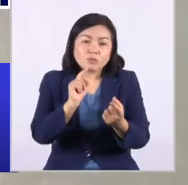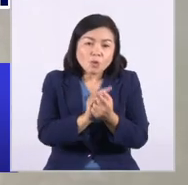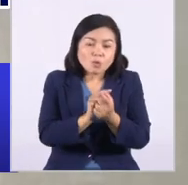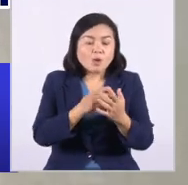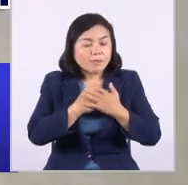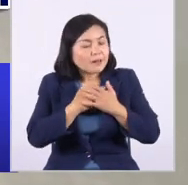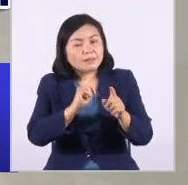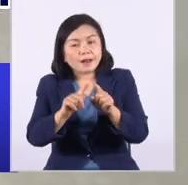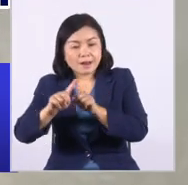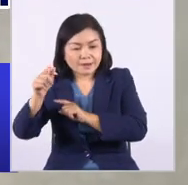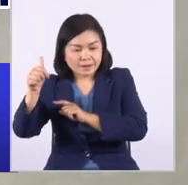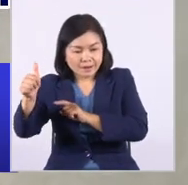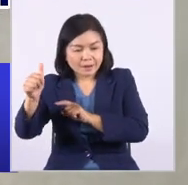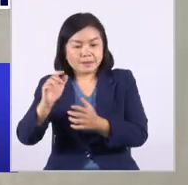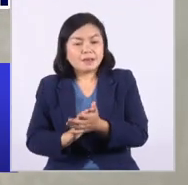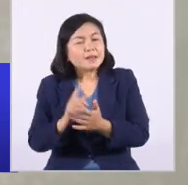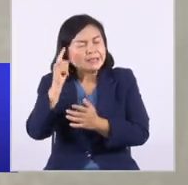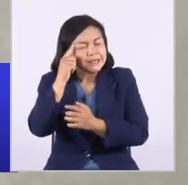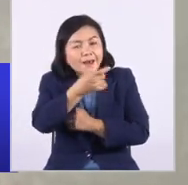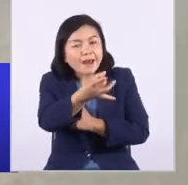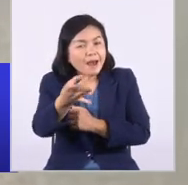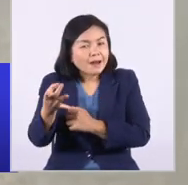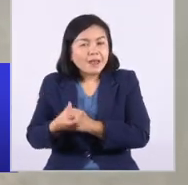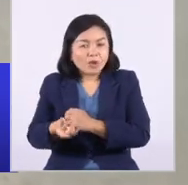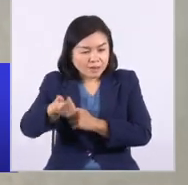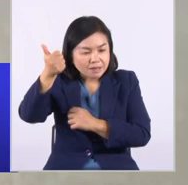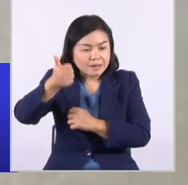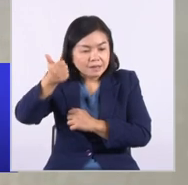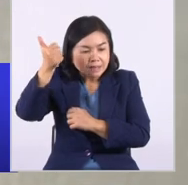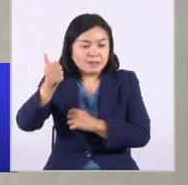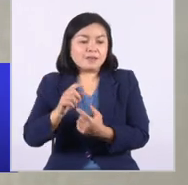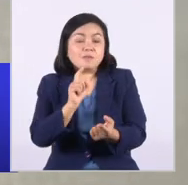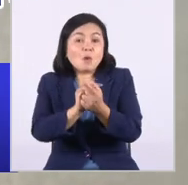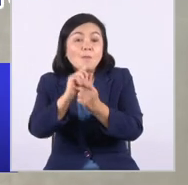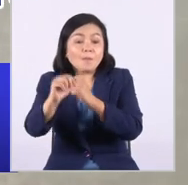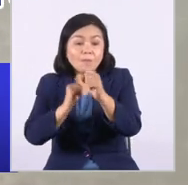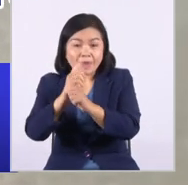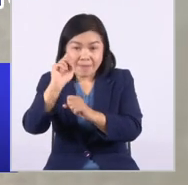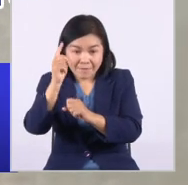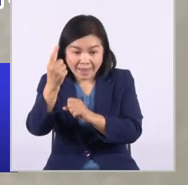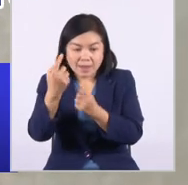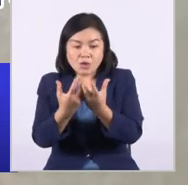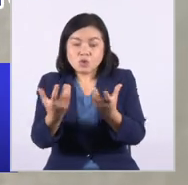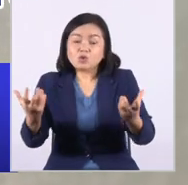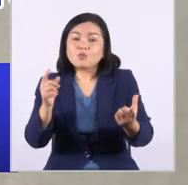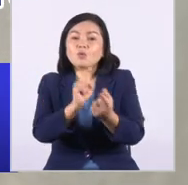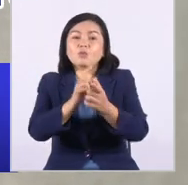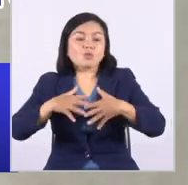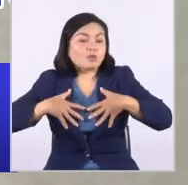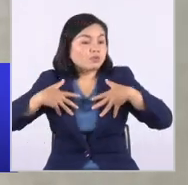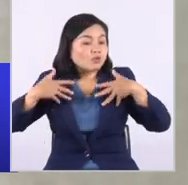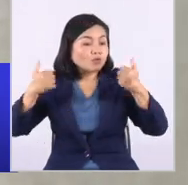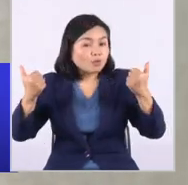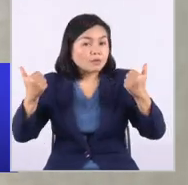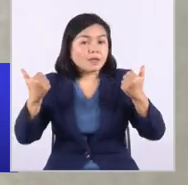ไปนะอะไรก็สมปรารถนาแล้วในปีใหม่ที่ได้จะมาถึงวันนี้เป็นปีแห่งความสงบสุขของบ้านเมื